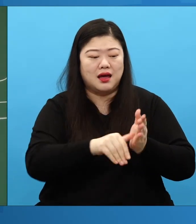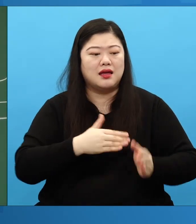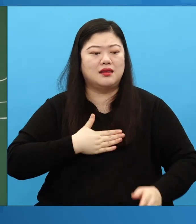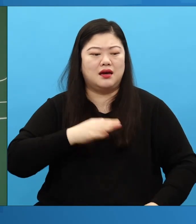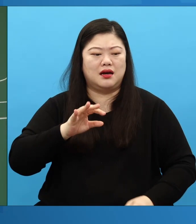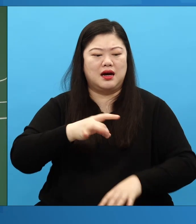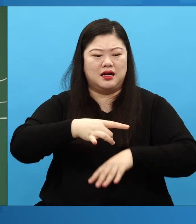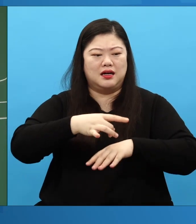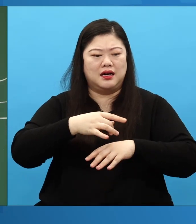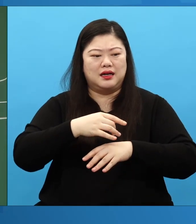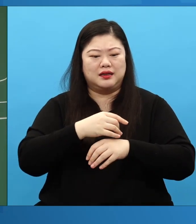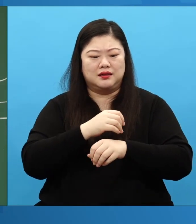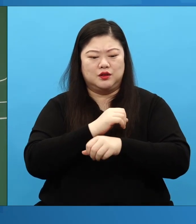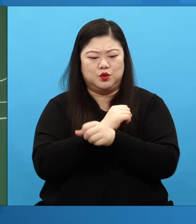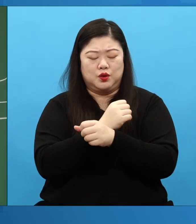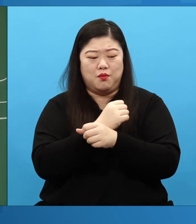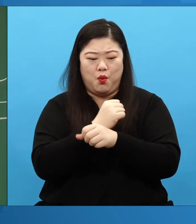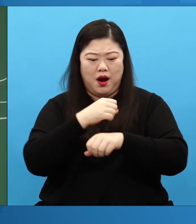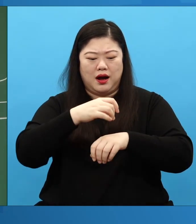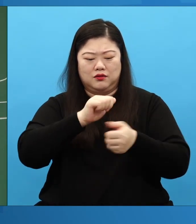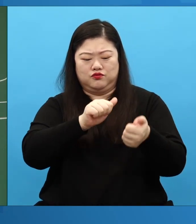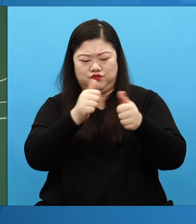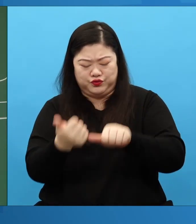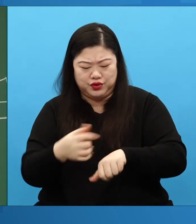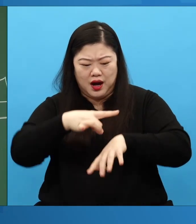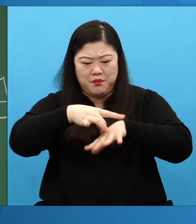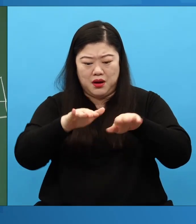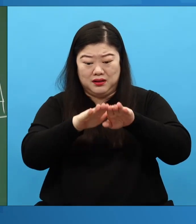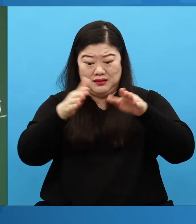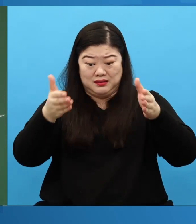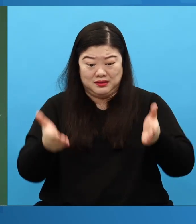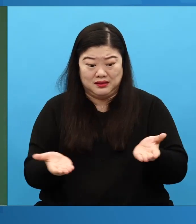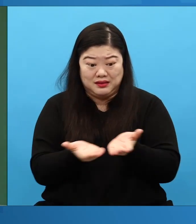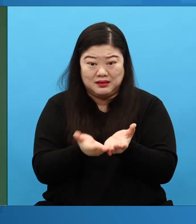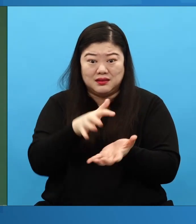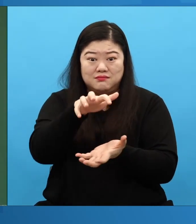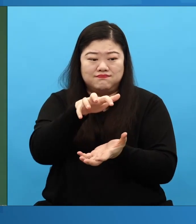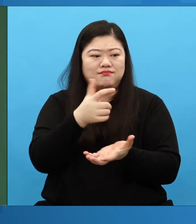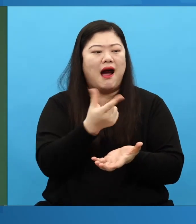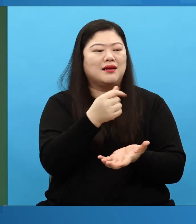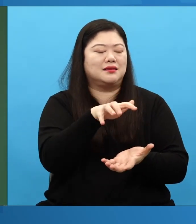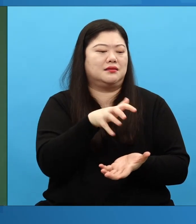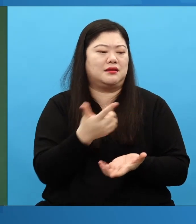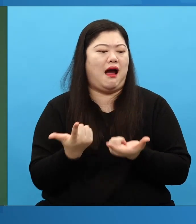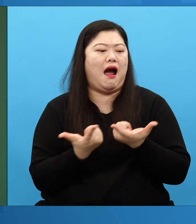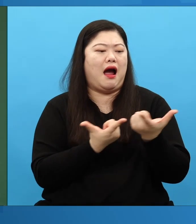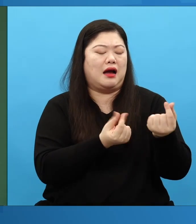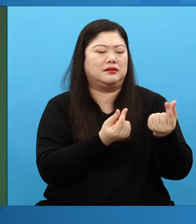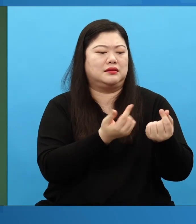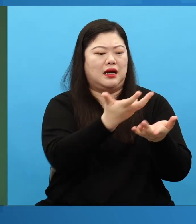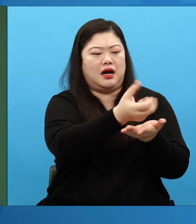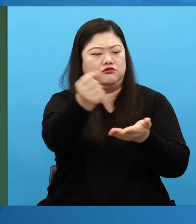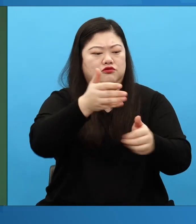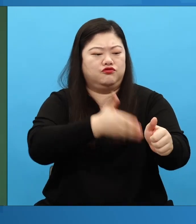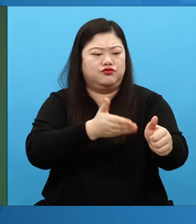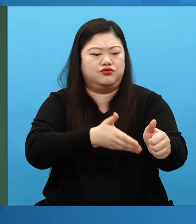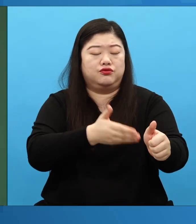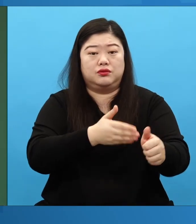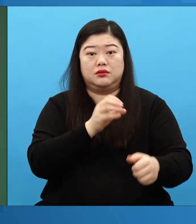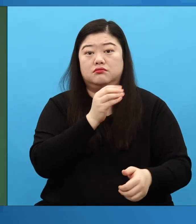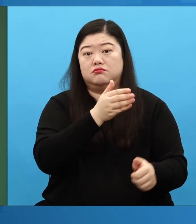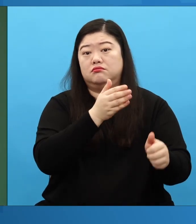my coffin with you 이렇게 마지막 얘기를 합니다. and my bones. And that's his last words to them. 이게 전체 요셉의 여정입니다. Now this is